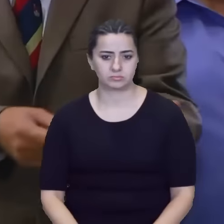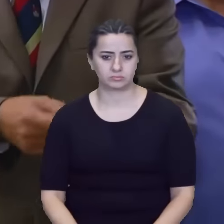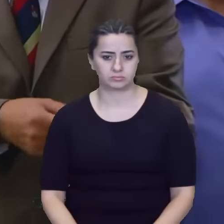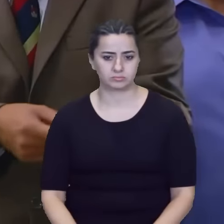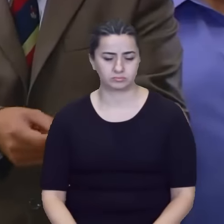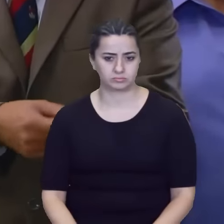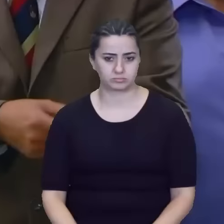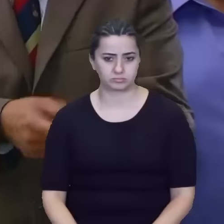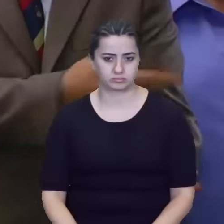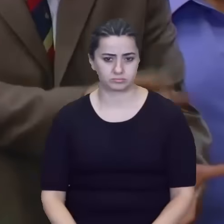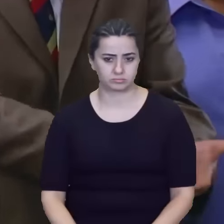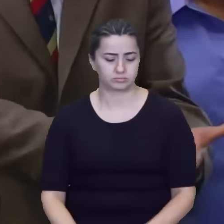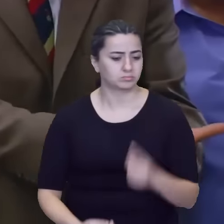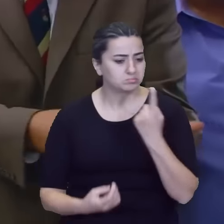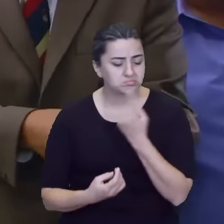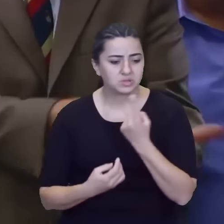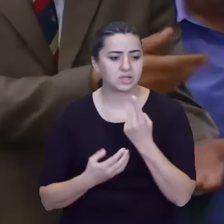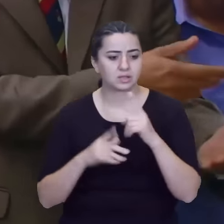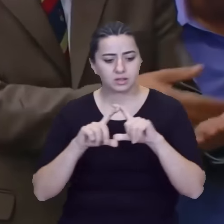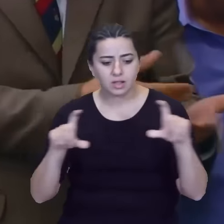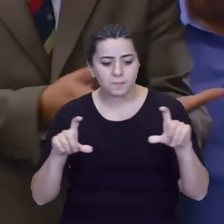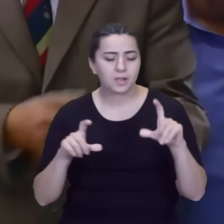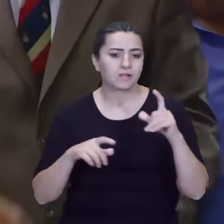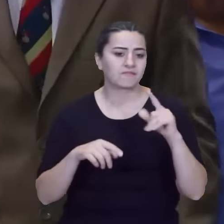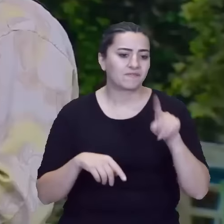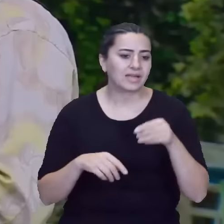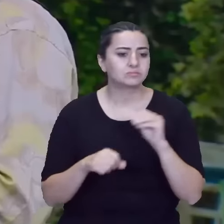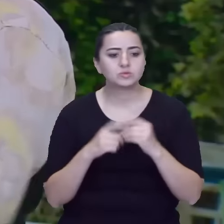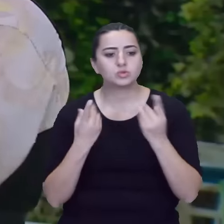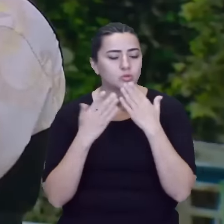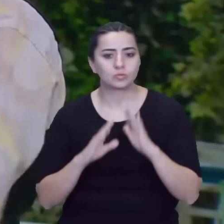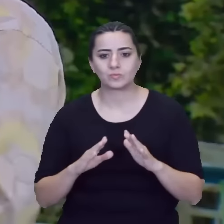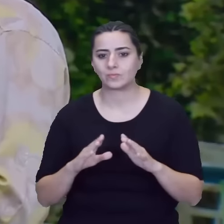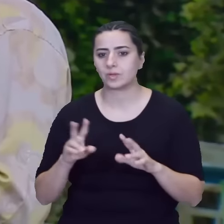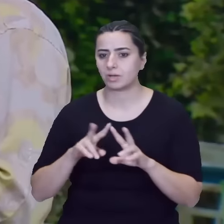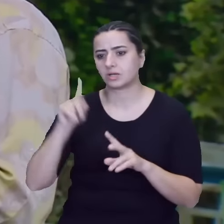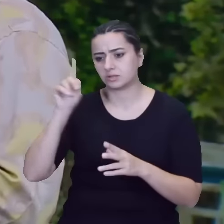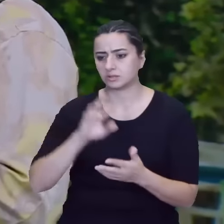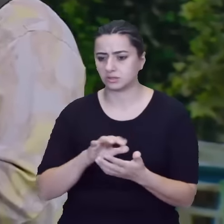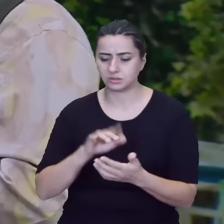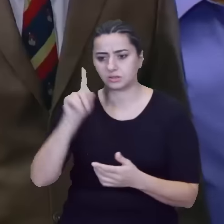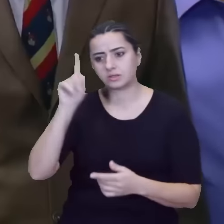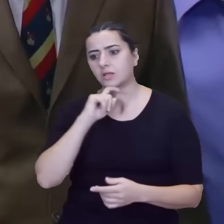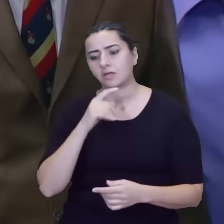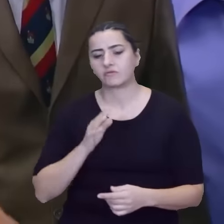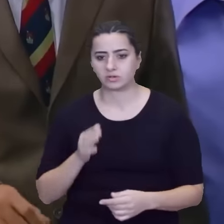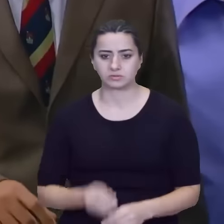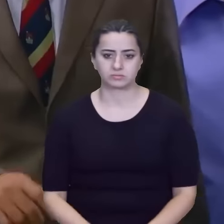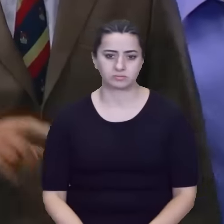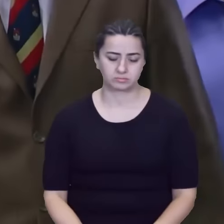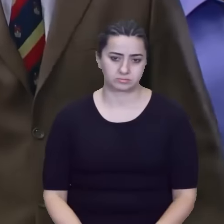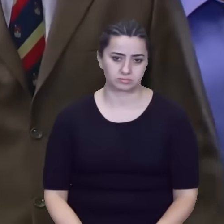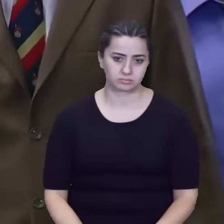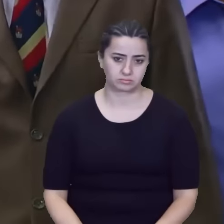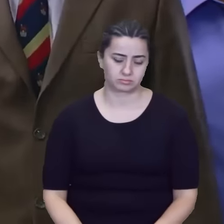bir... Şeyin filan yok mu senin, bir tabelan, bir şeyin, vergi şeyin? Mandıra'da yazar kasa var Necip dayım.